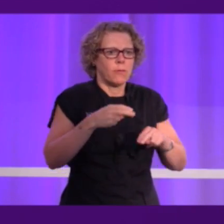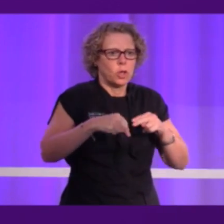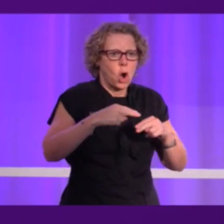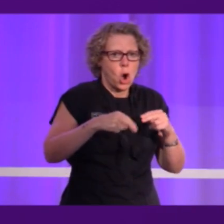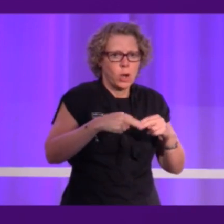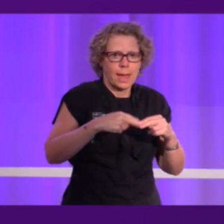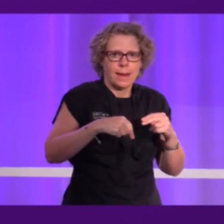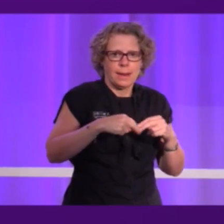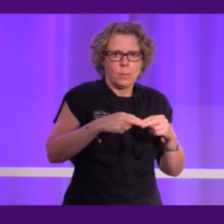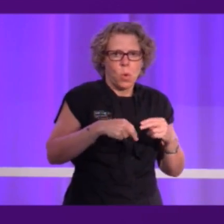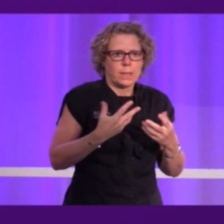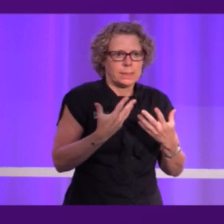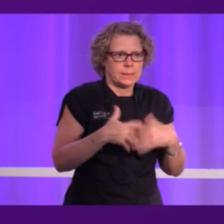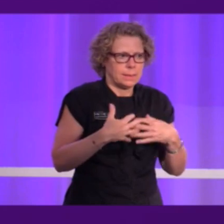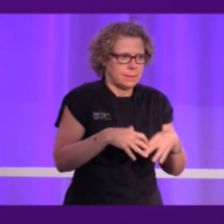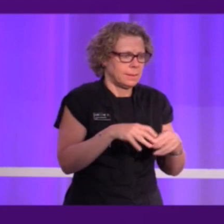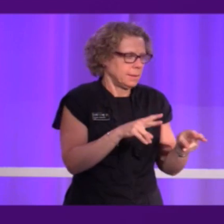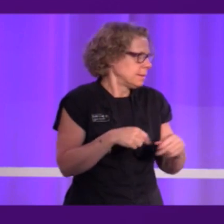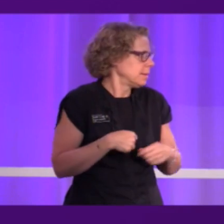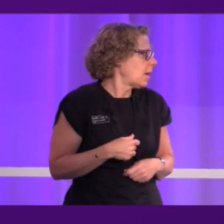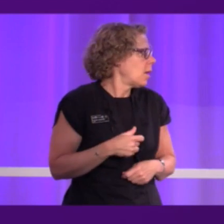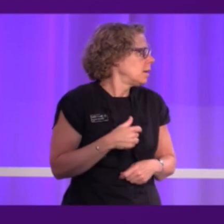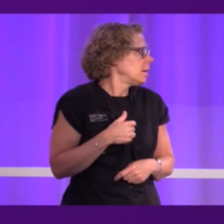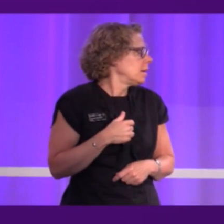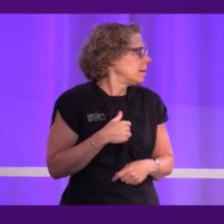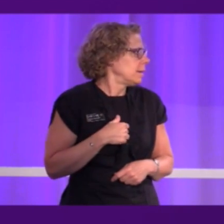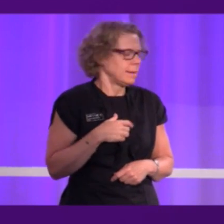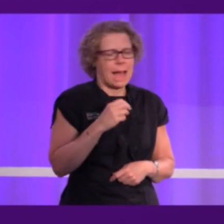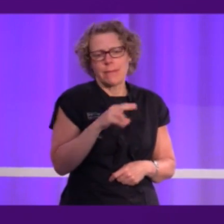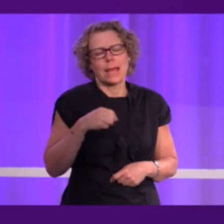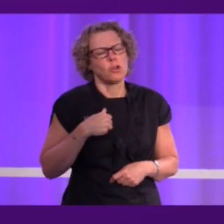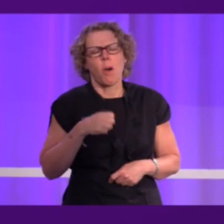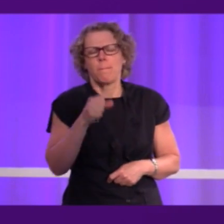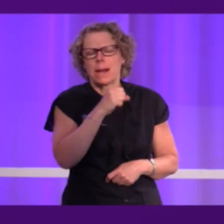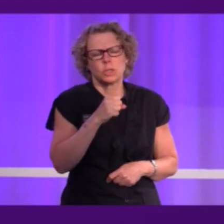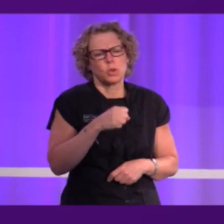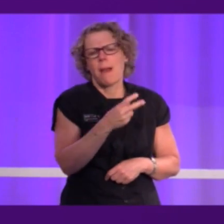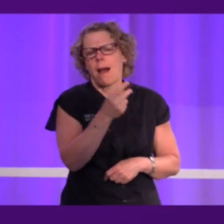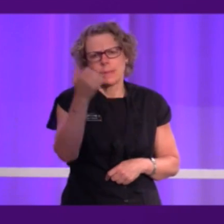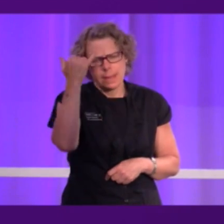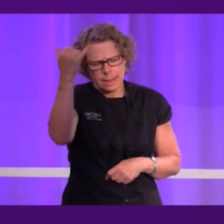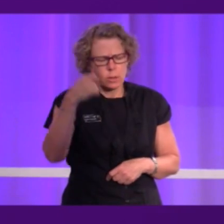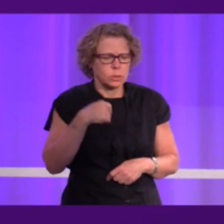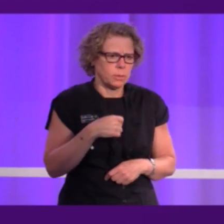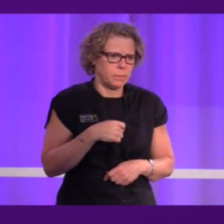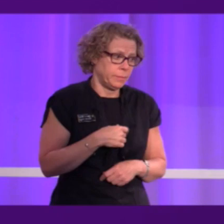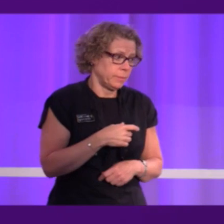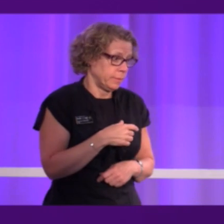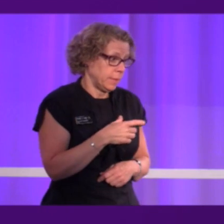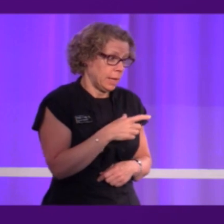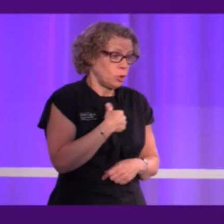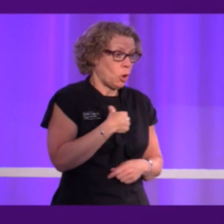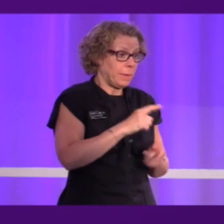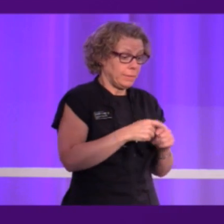nagelmålningsinnovationer. Jag har massor mer idéer. Nej, men så också, jag blir så inspirerad av oss som jag tror att är möjligheten också